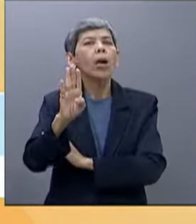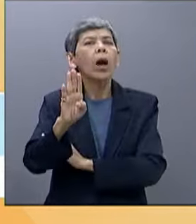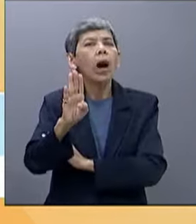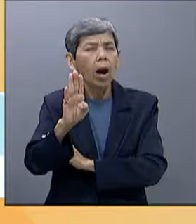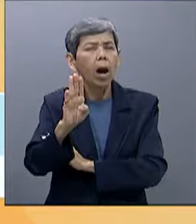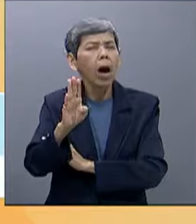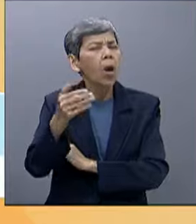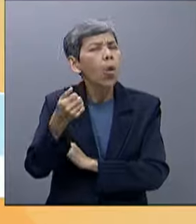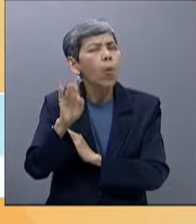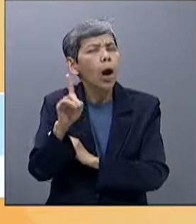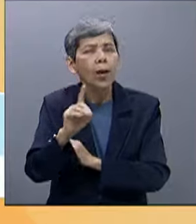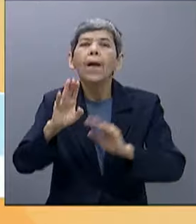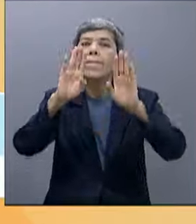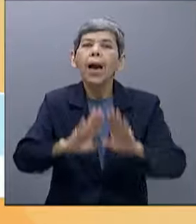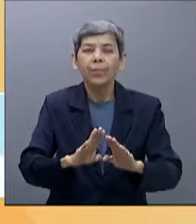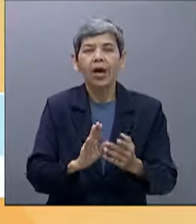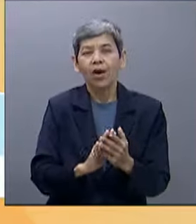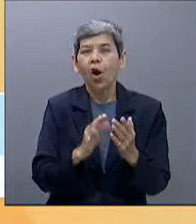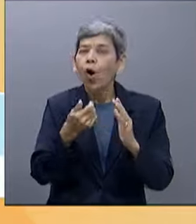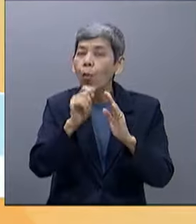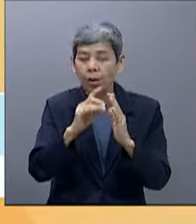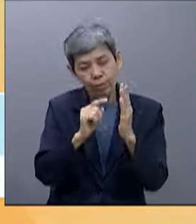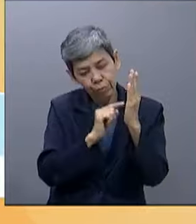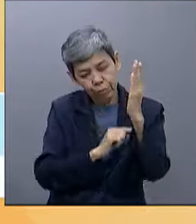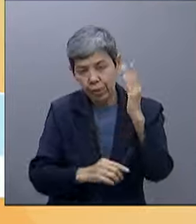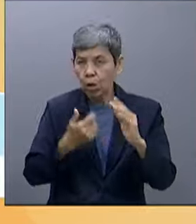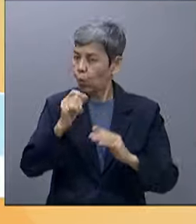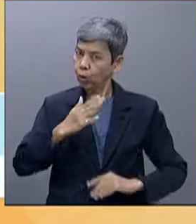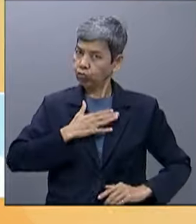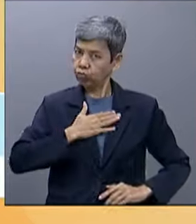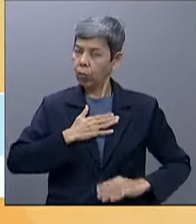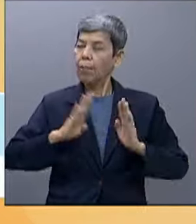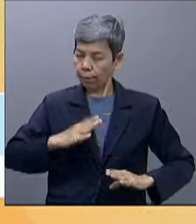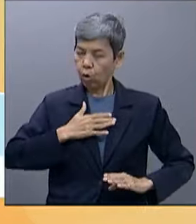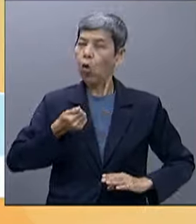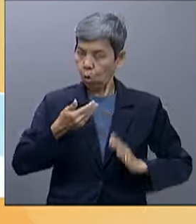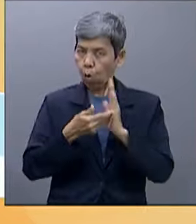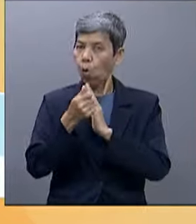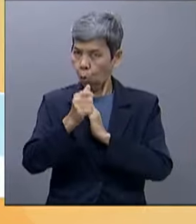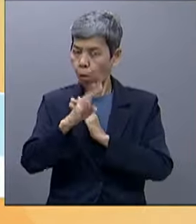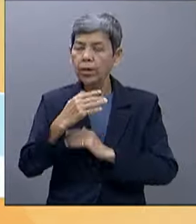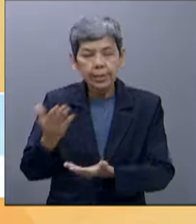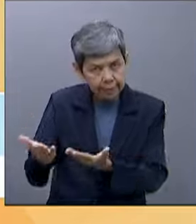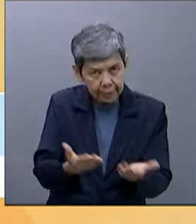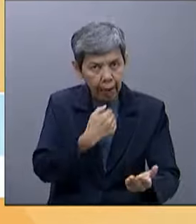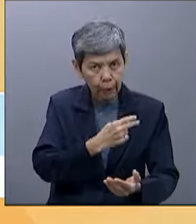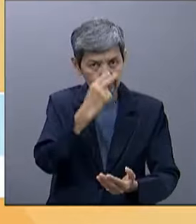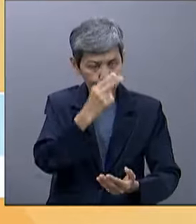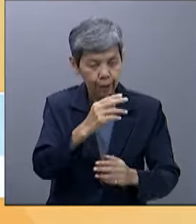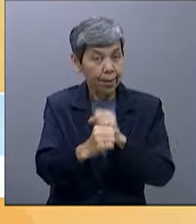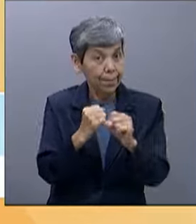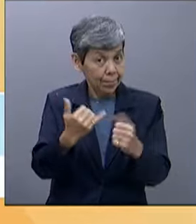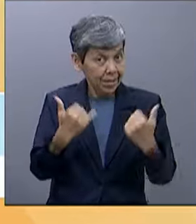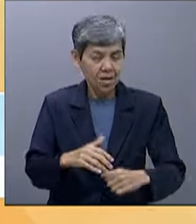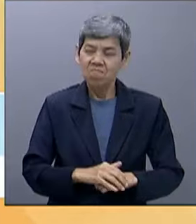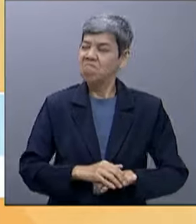ไหนครับท่าน ก็คือรูปแบบของแต่ละจังหวัดไม่เหมือนกันอย่างแนวอุบลก็แนวอุบลเป็นแบบนี้นะอย่างนี้เป็นต้นนะครับเพราะฉะนั้นก็อยากเชิญชวนนะครับว่างานปีนี้เราจัด